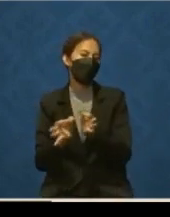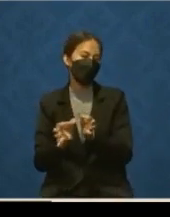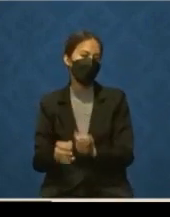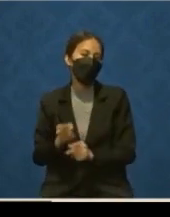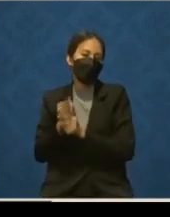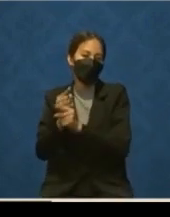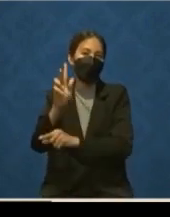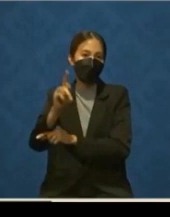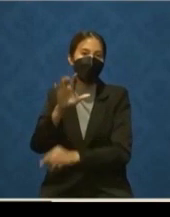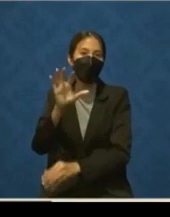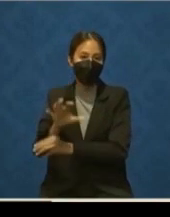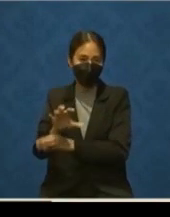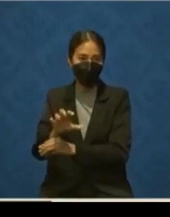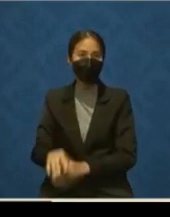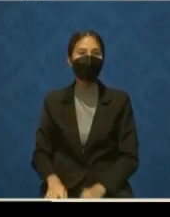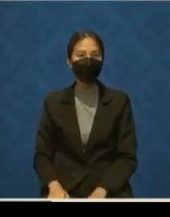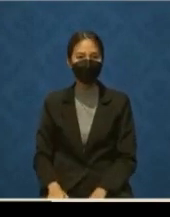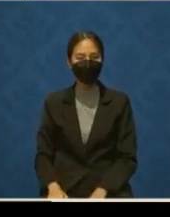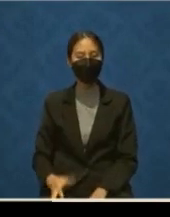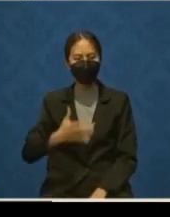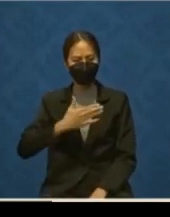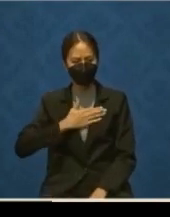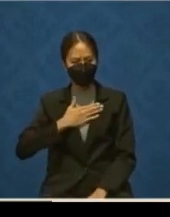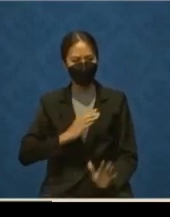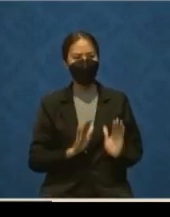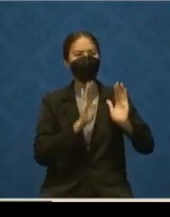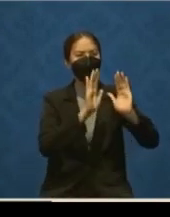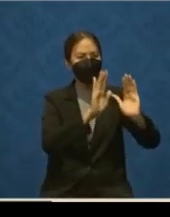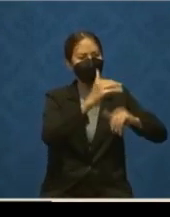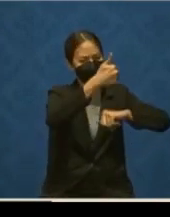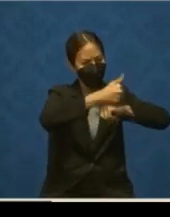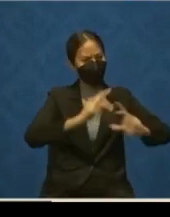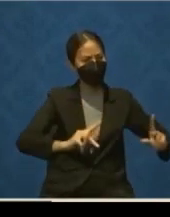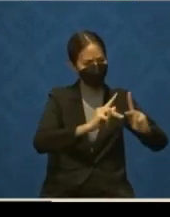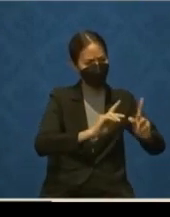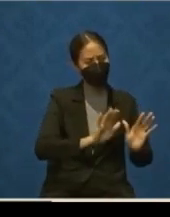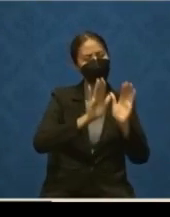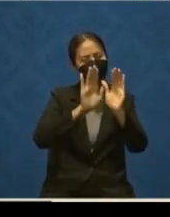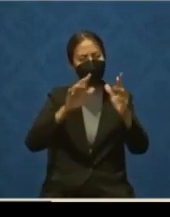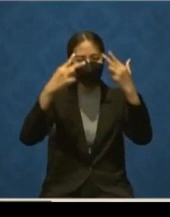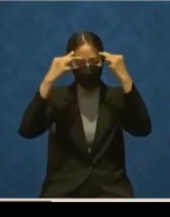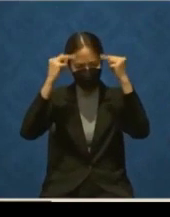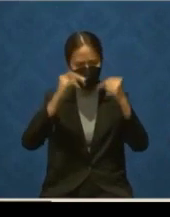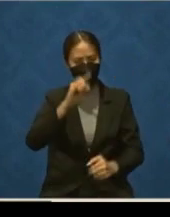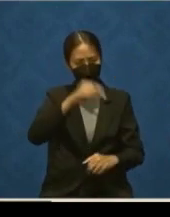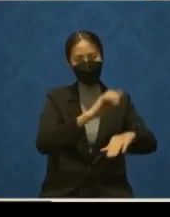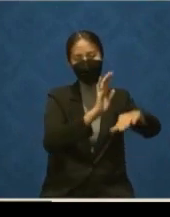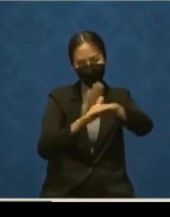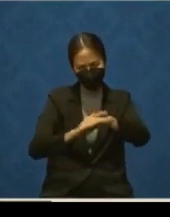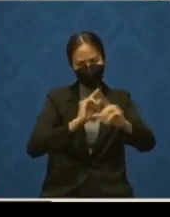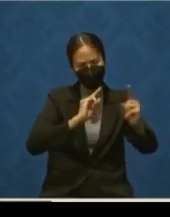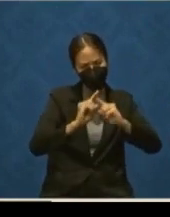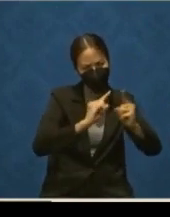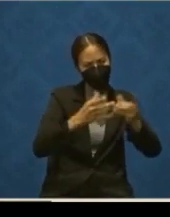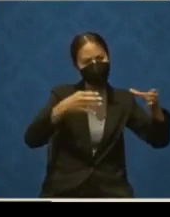นั้นก็อยากจะฝากไปถึงท่านรัฐมนตรีผ่านไปอย่างนายกรัฐมนตรีว่าขอให้เตือนพูดกันหน่อยในที่ประชุมคร